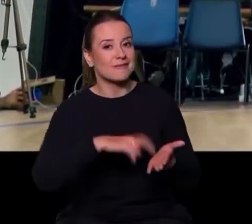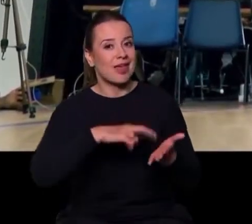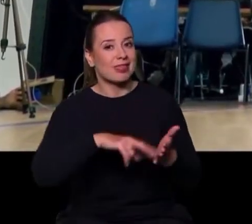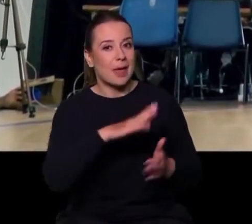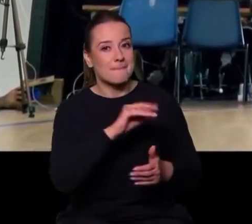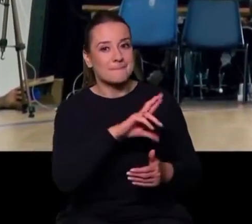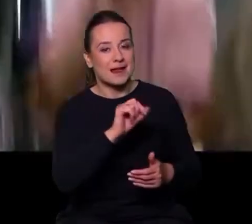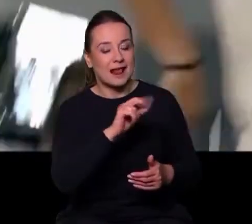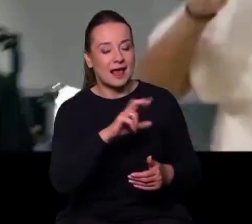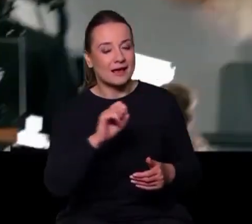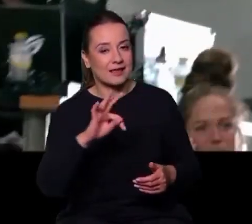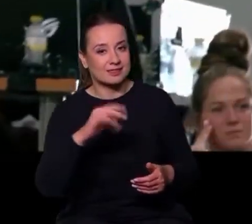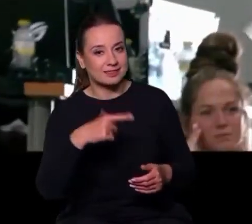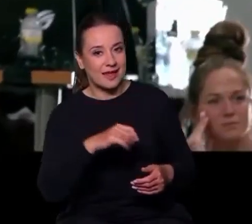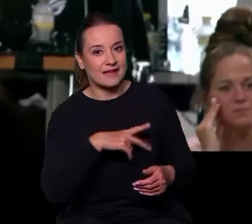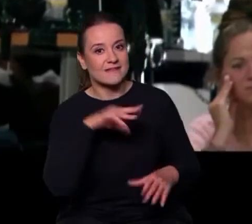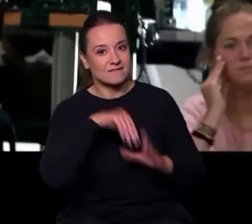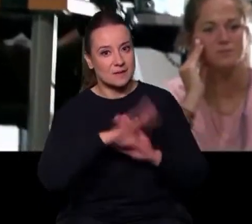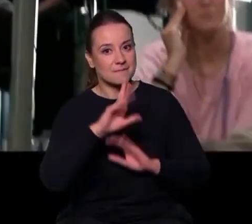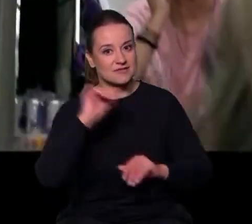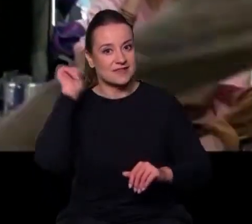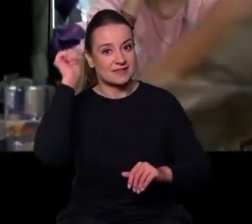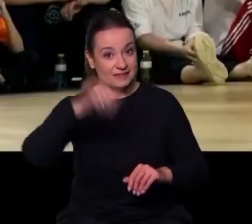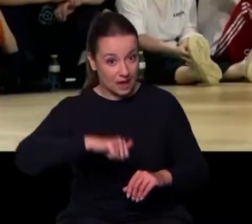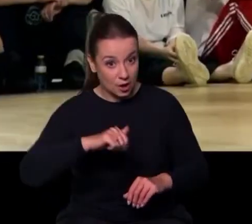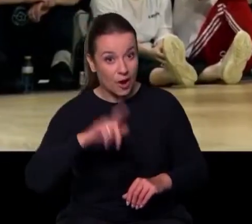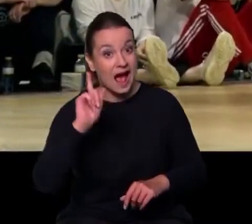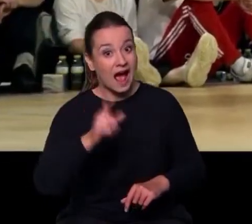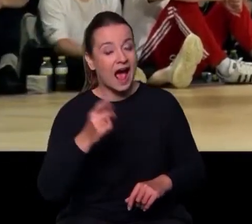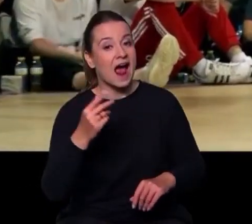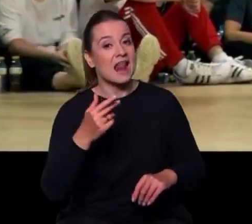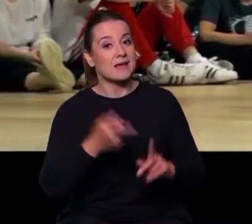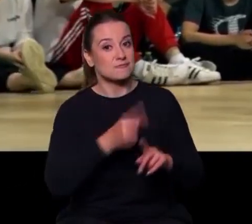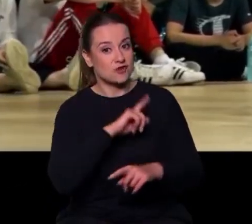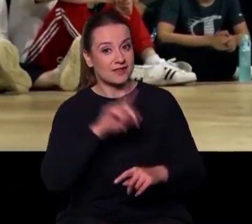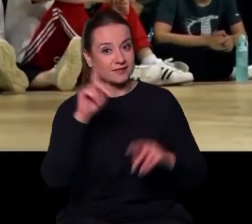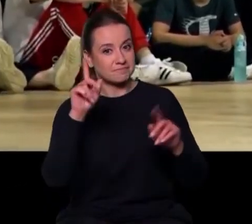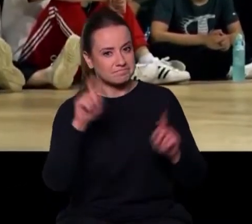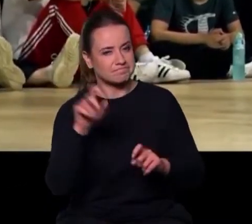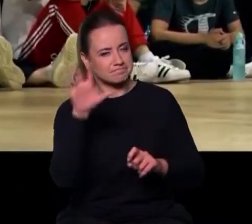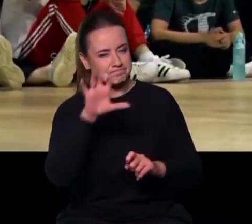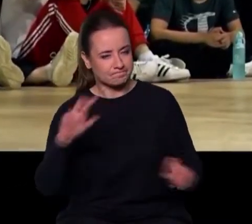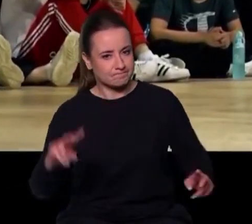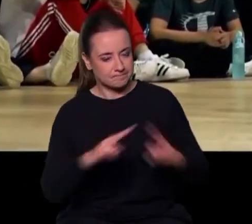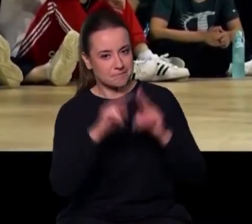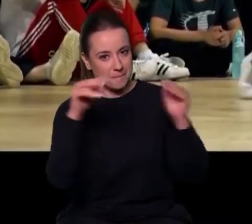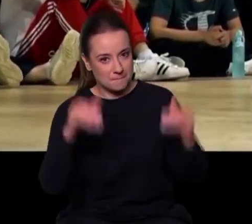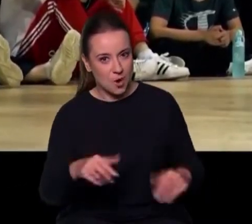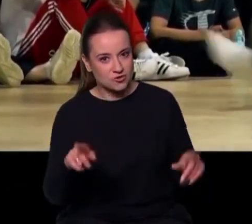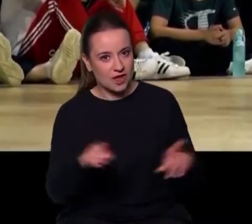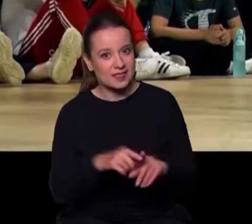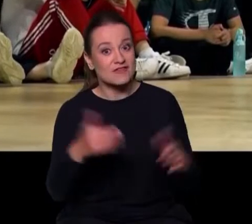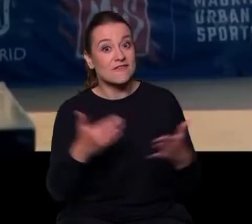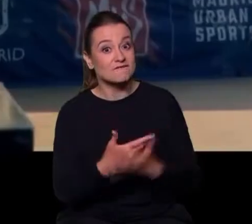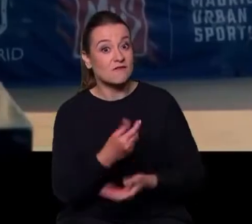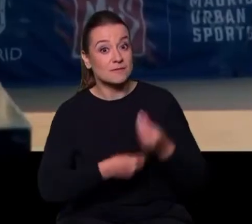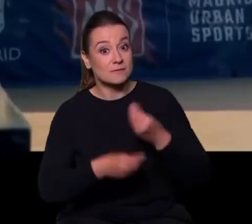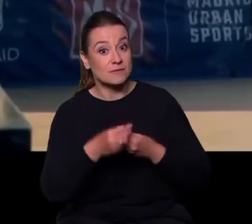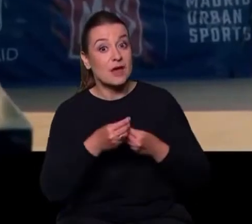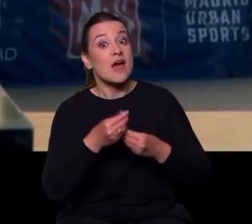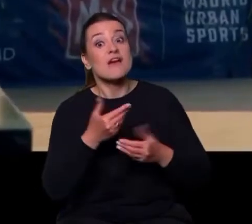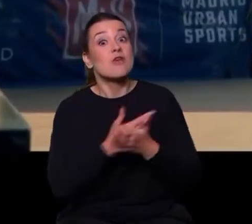która zadebiutuje na Igrzyskach Olimpijskich w przyszłym roku, ale zanim zobaczymy ją w Paryżu, to będziemy mogli ją oglądać w Nowym Sączu, bo tam właśnie